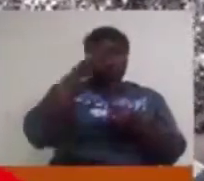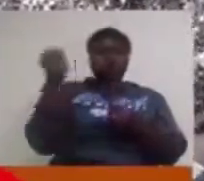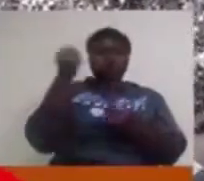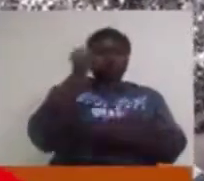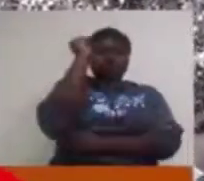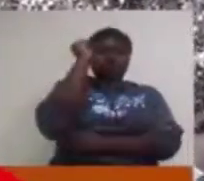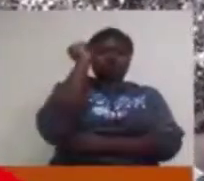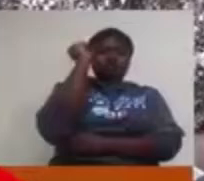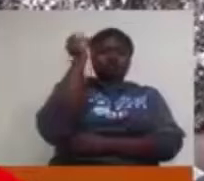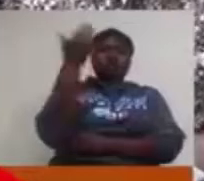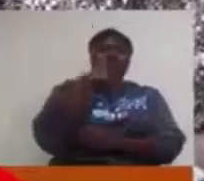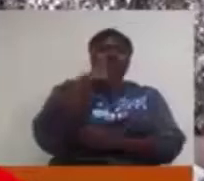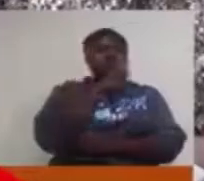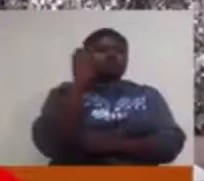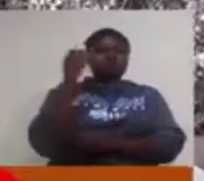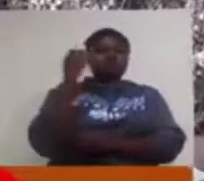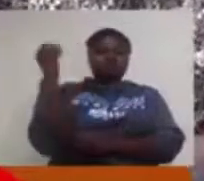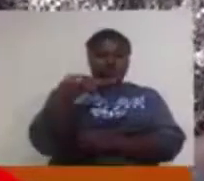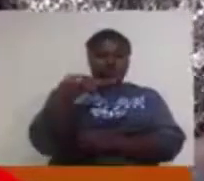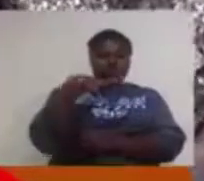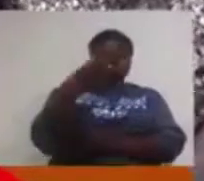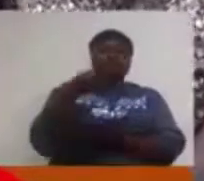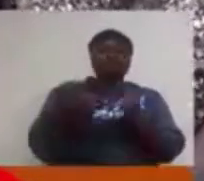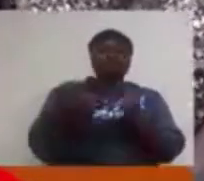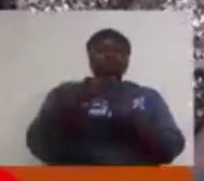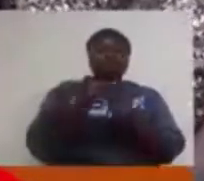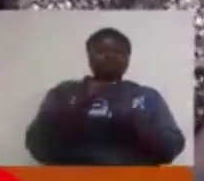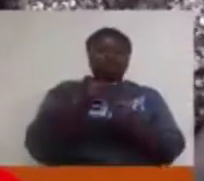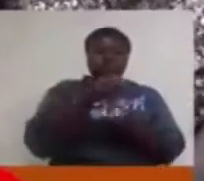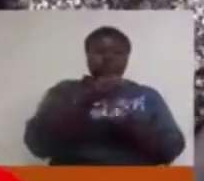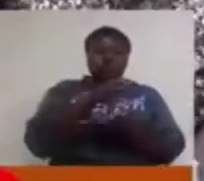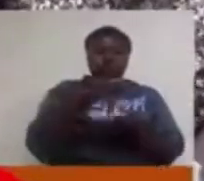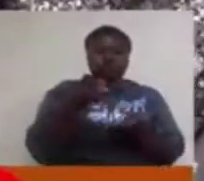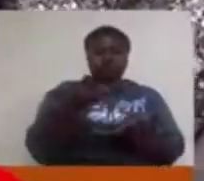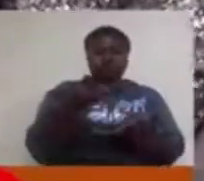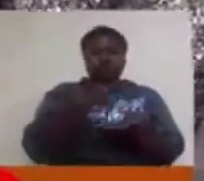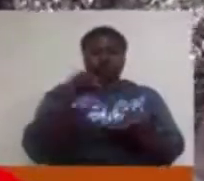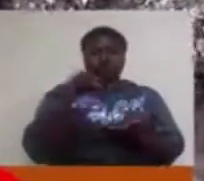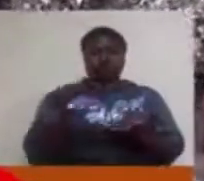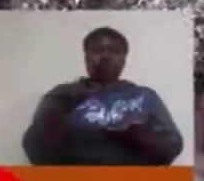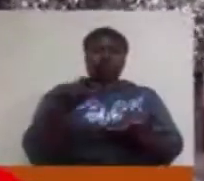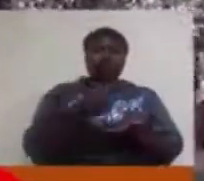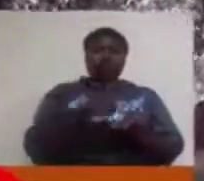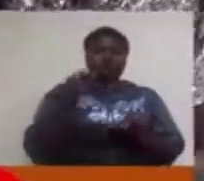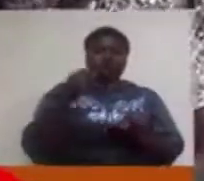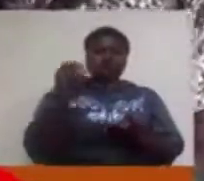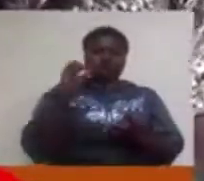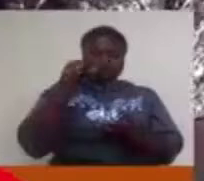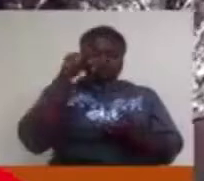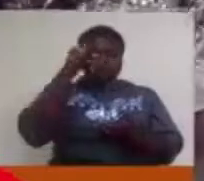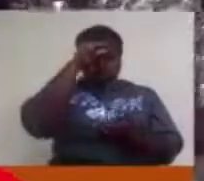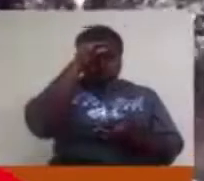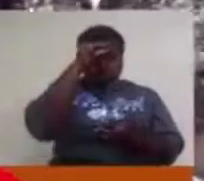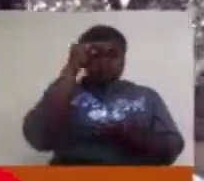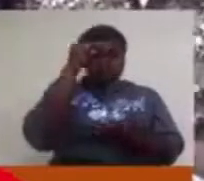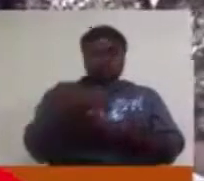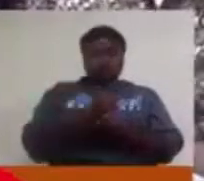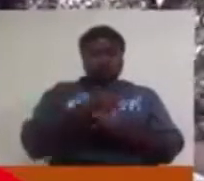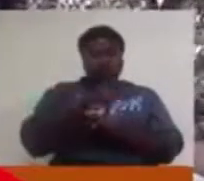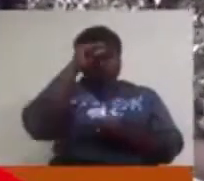imemmulika na imemshtaki na maneno ya kujaribu kuangusha serikali ama kufuruga kazi za serikali,